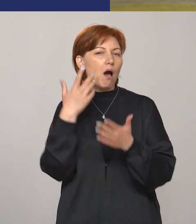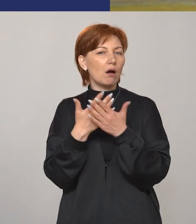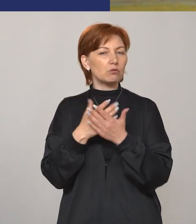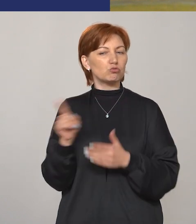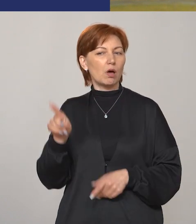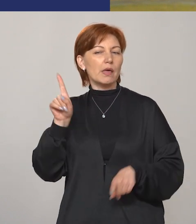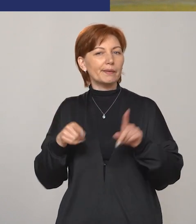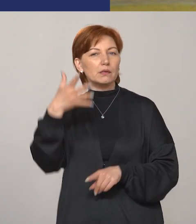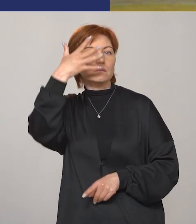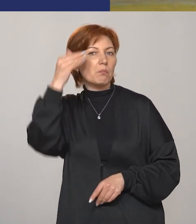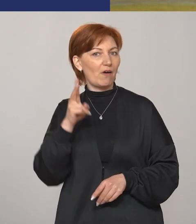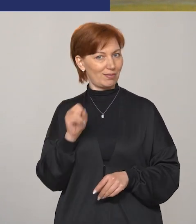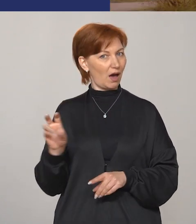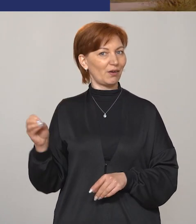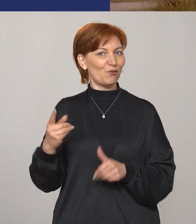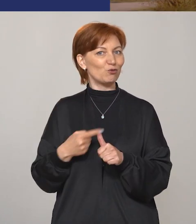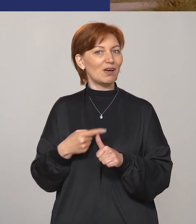иногда забывает, как ее зовут.